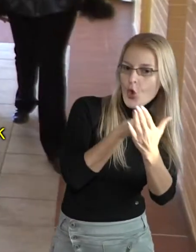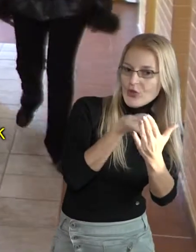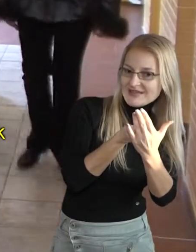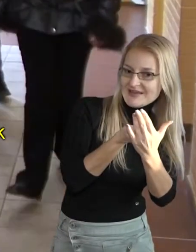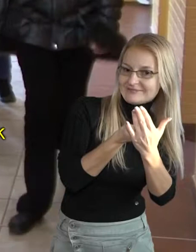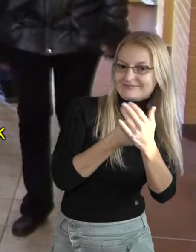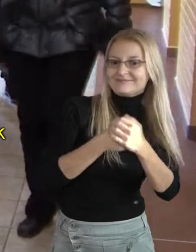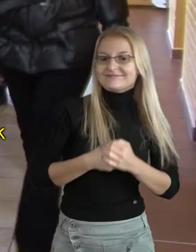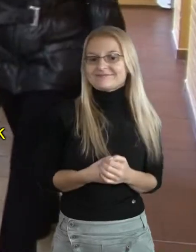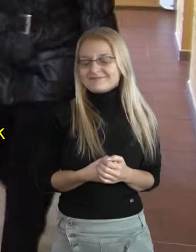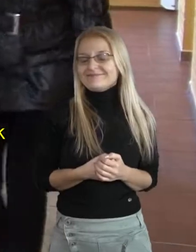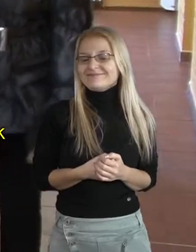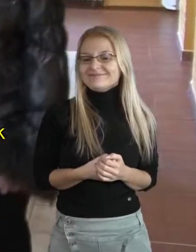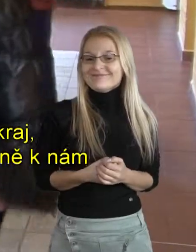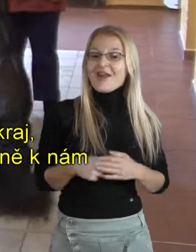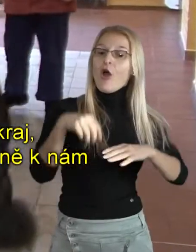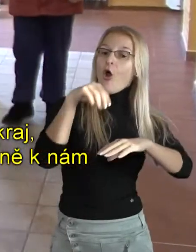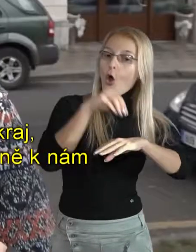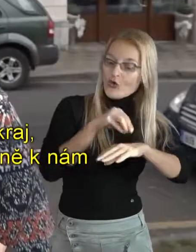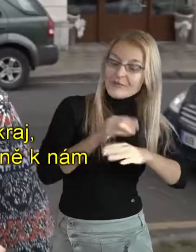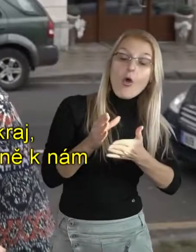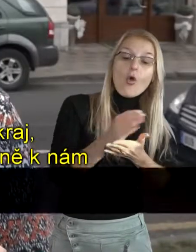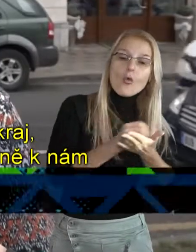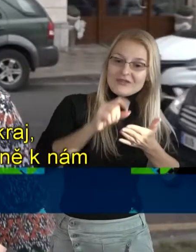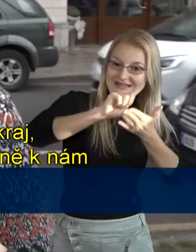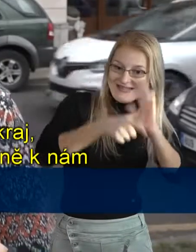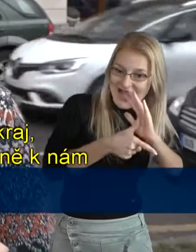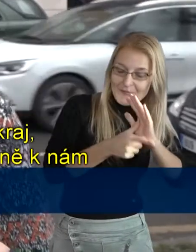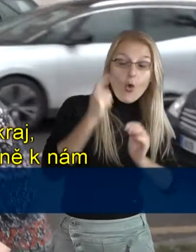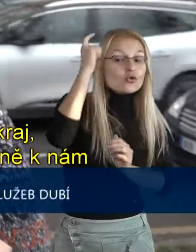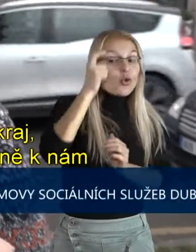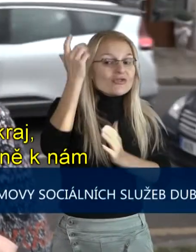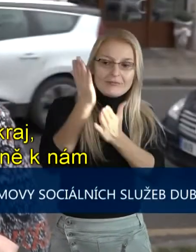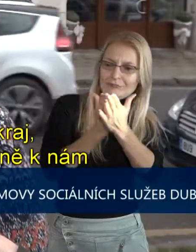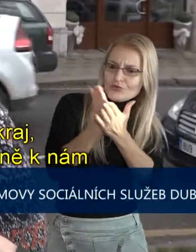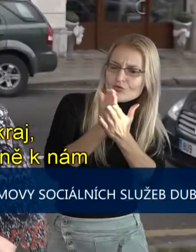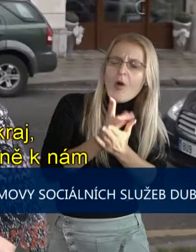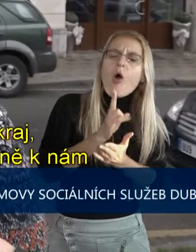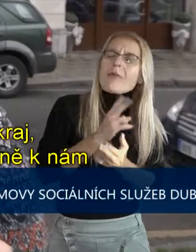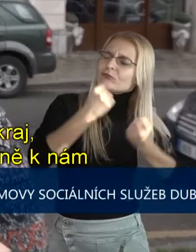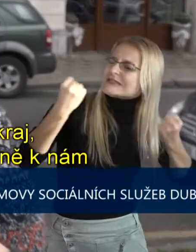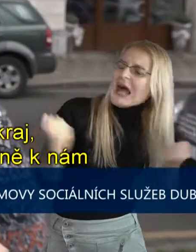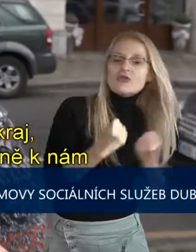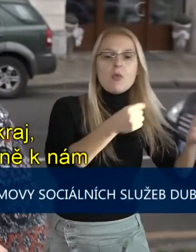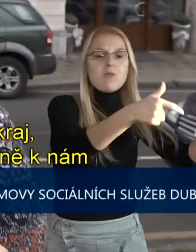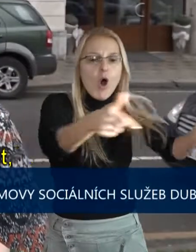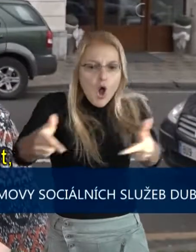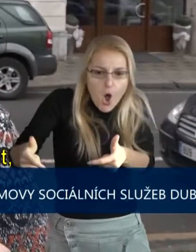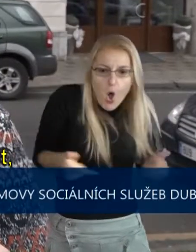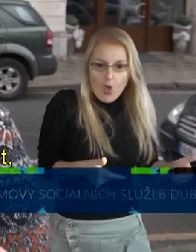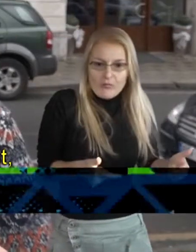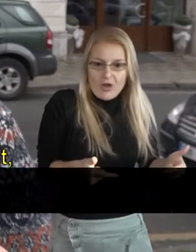i příspěvek zřizovatele. Tady já můžu říct za Ústecký kraj, že Ústecký kraj se chová velmi slušně k nám